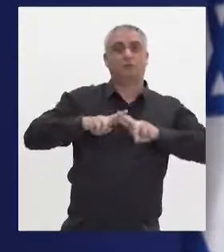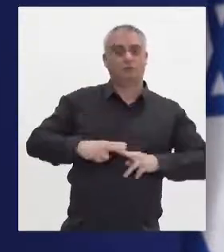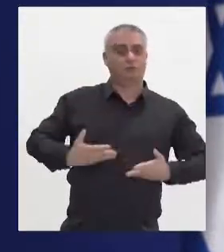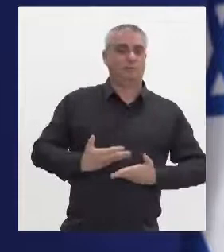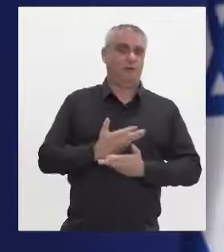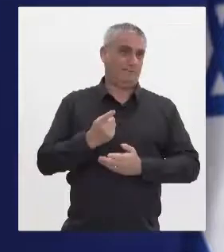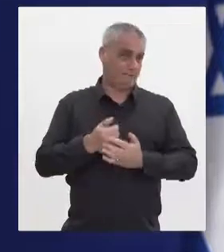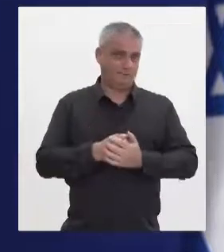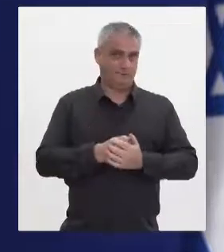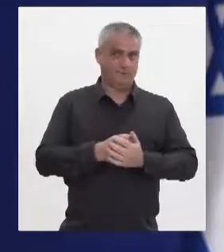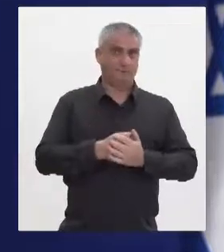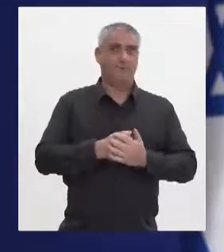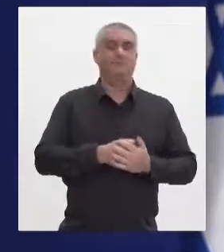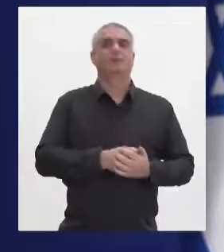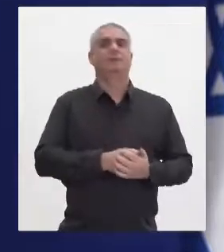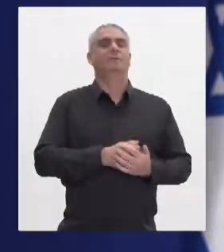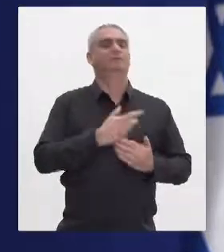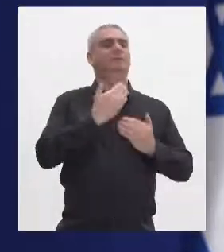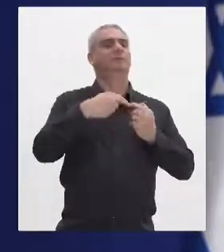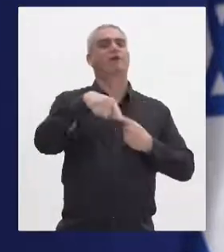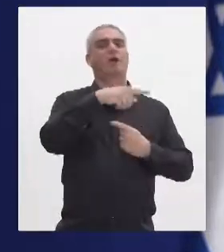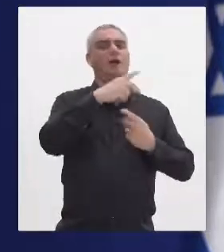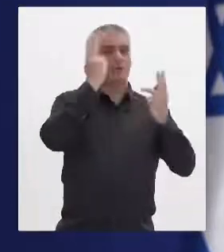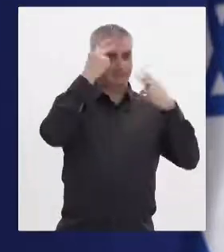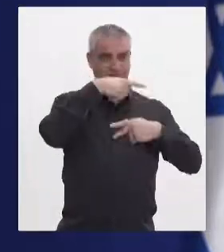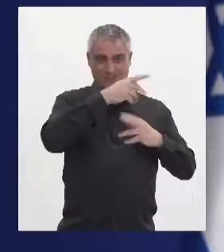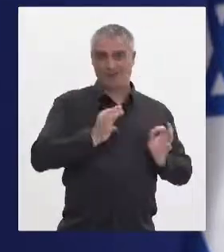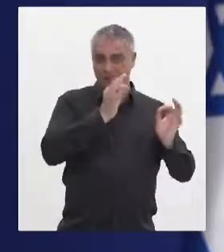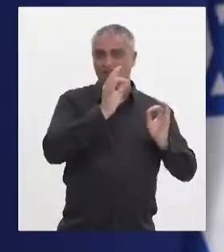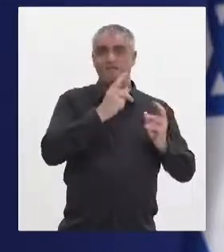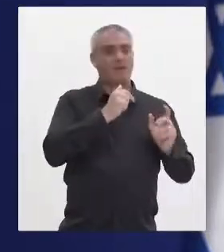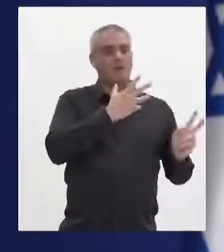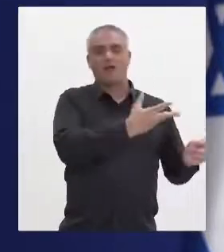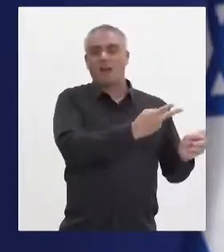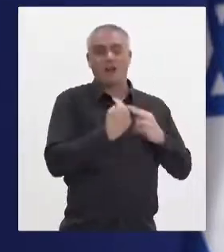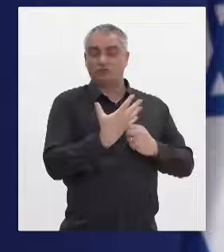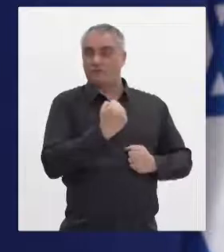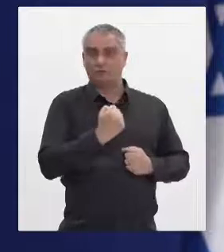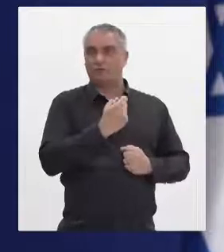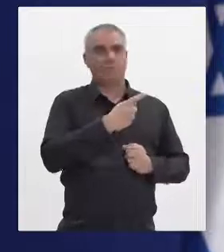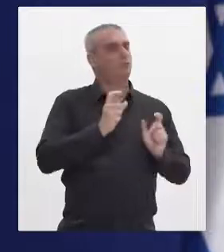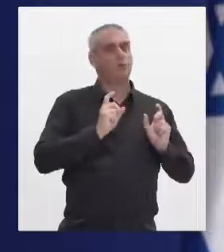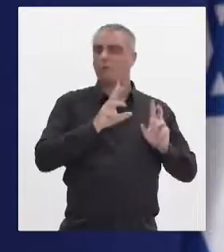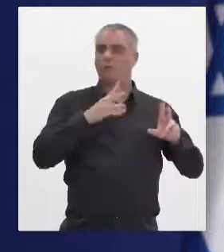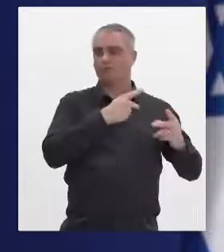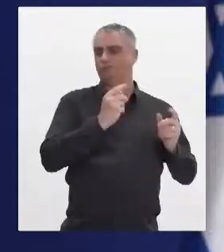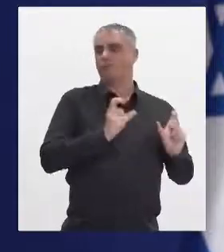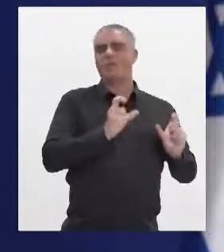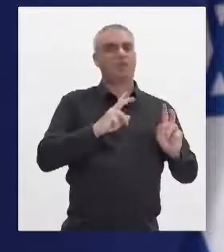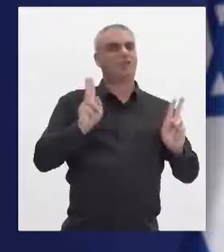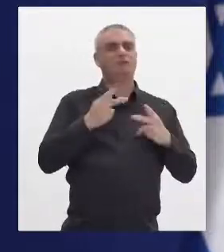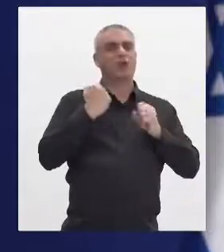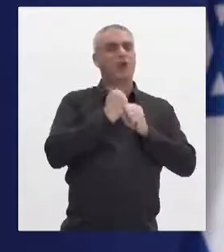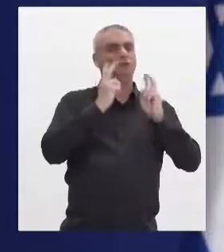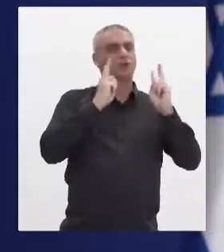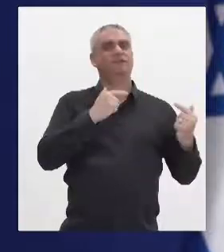להשיג בסירובו להסכם להשבת החטופים חמס מונע הפסקת אש הומניטרית וממשיך להגביר את